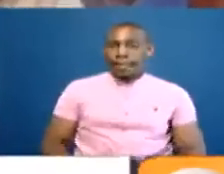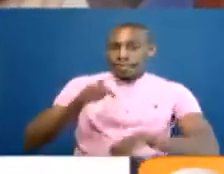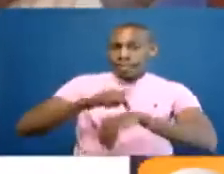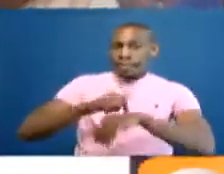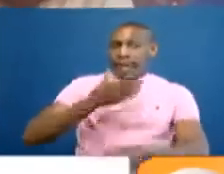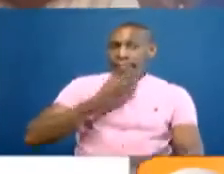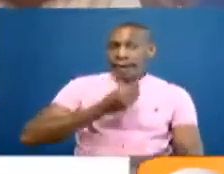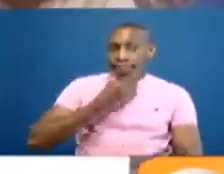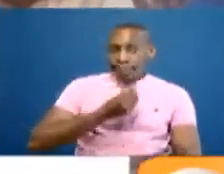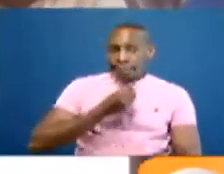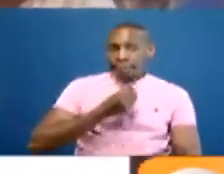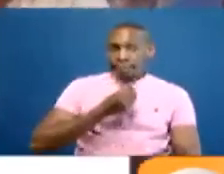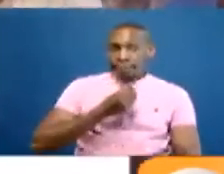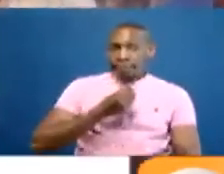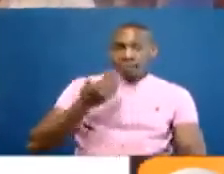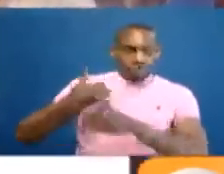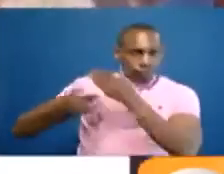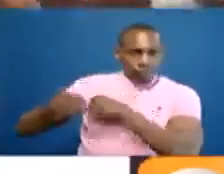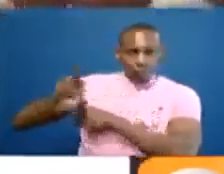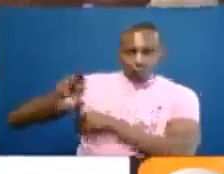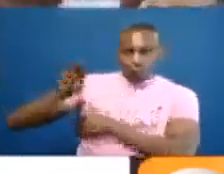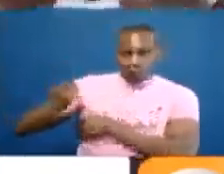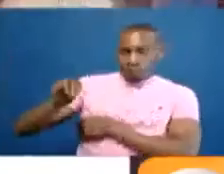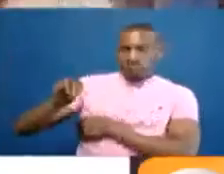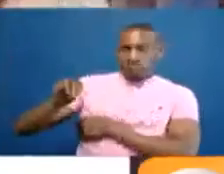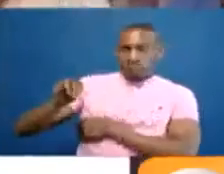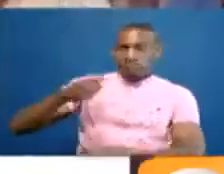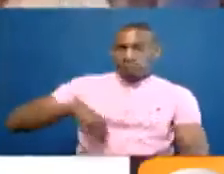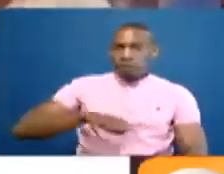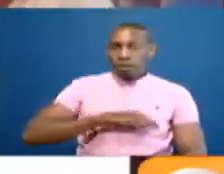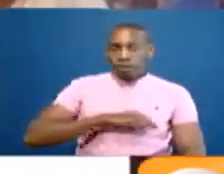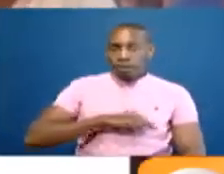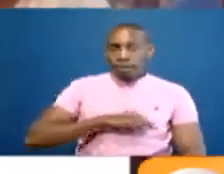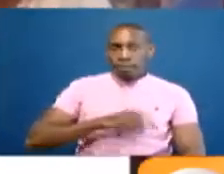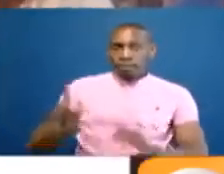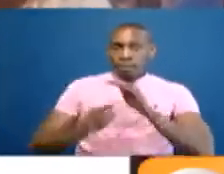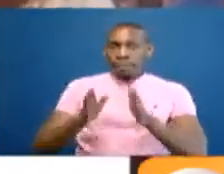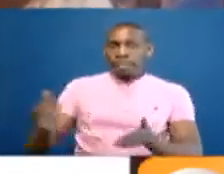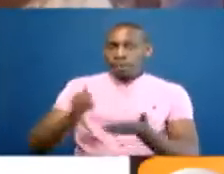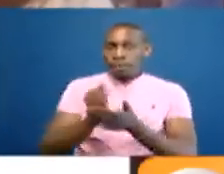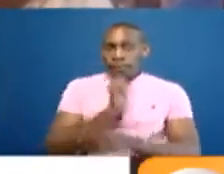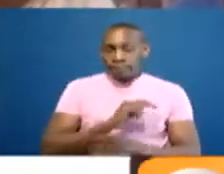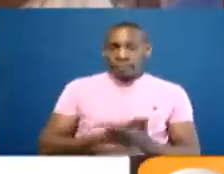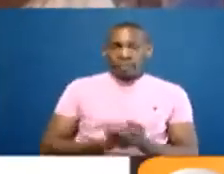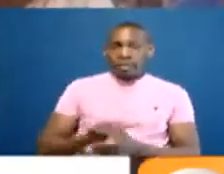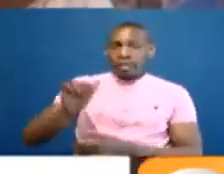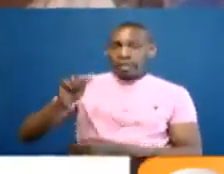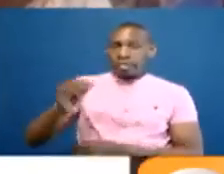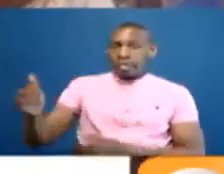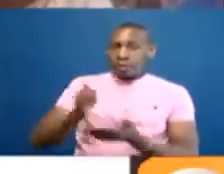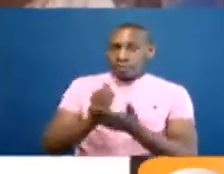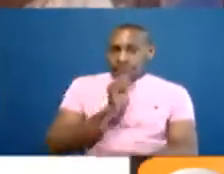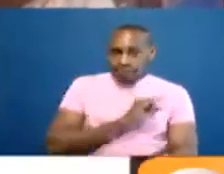baba akiwa prime minister, sisi tulikuwa na mawaziri, tulikuwa na attorney